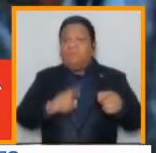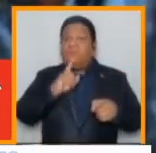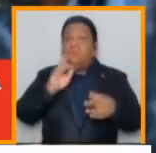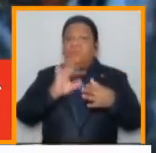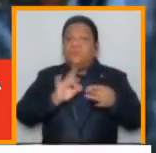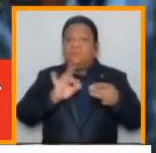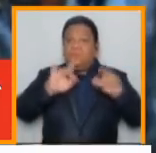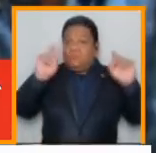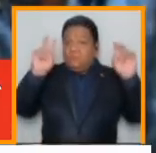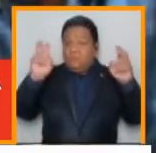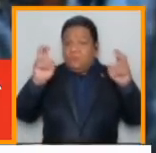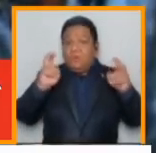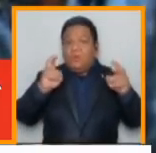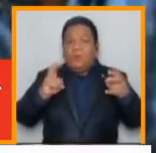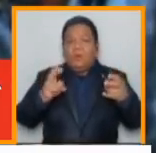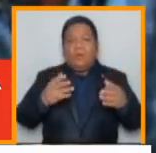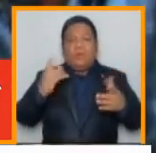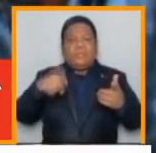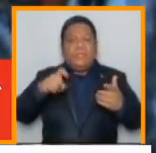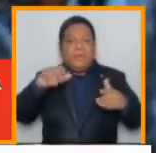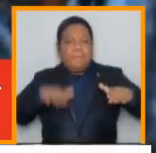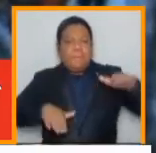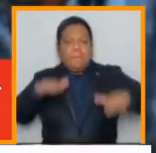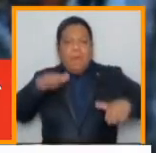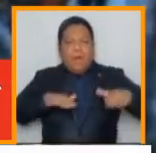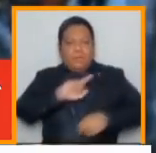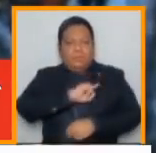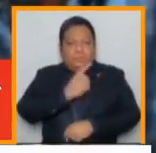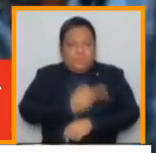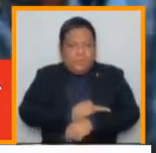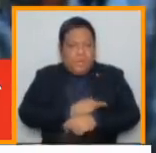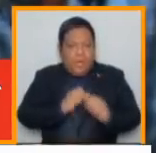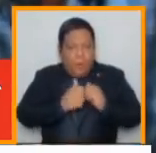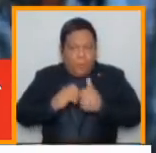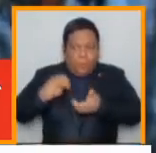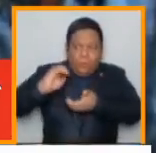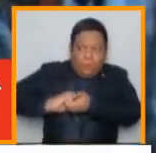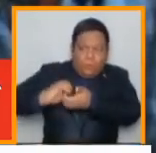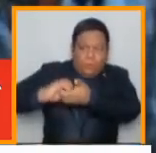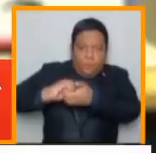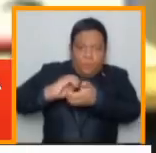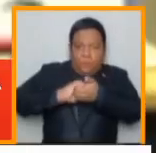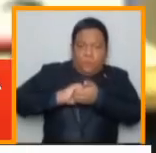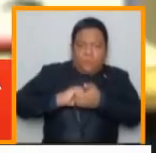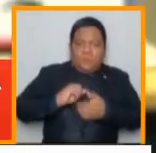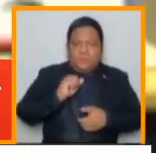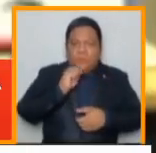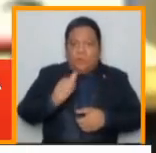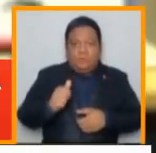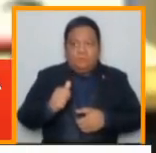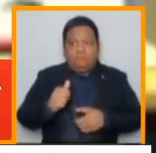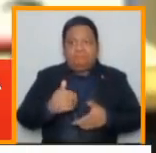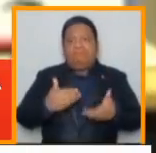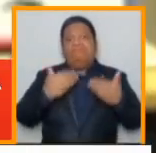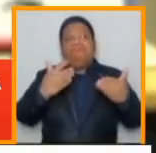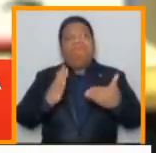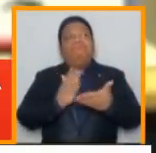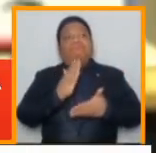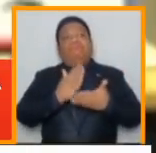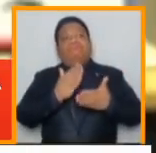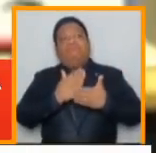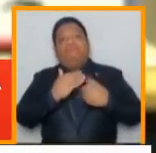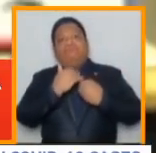balance of power na makipag-alyansa tayo, hindi yung parang pushover na lang tayo. Sabi rin ni Lacson, hindi raw